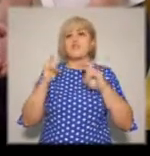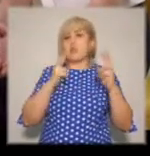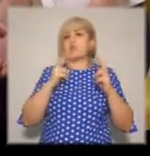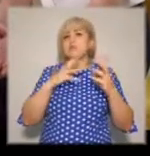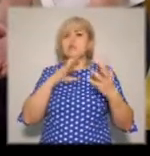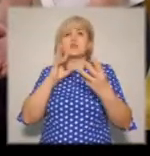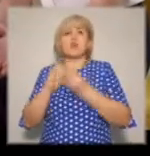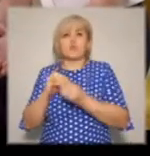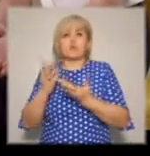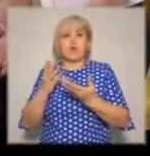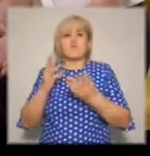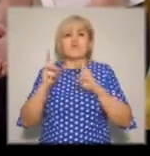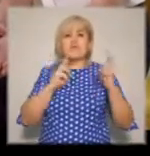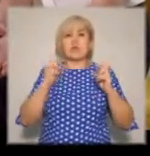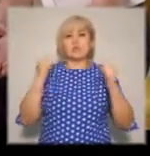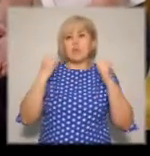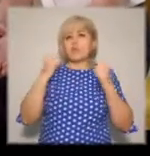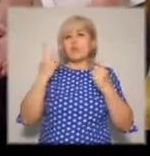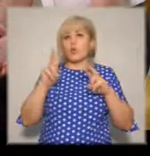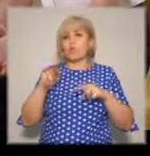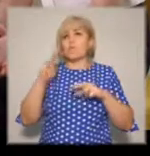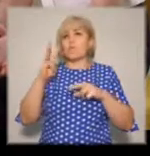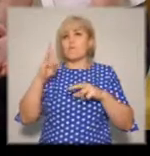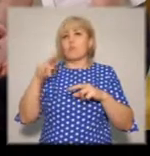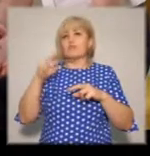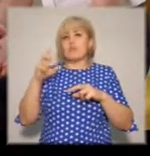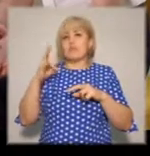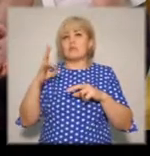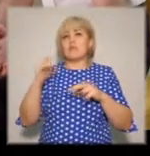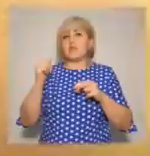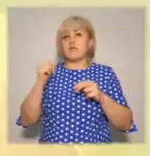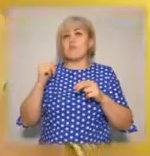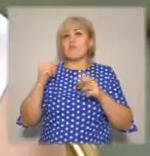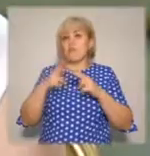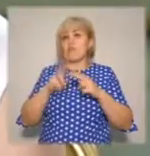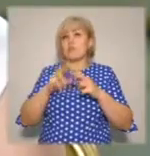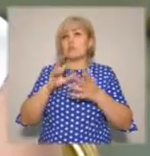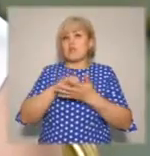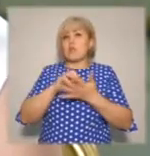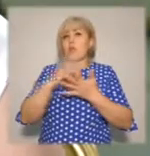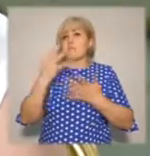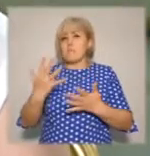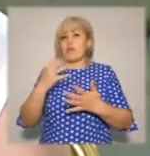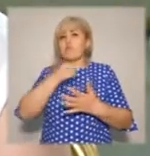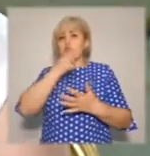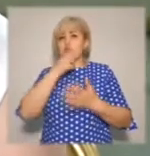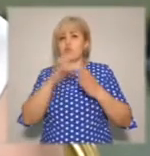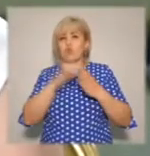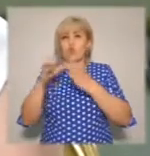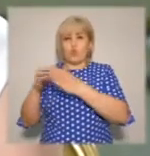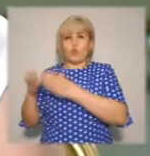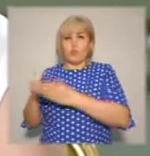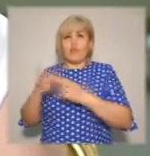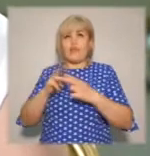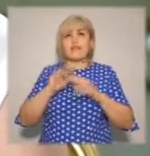массовом спорте, ча-ча-ча, вальс. Они тоже как бы уже к спортивным танцам приобщаются. В танцевально-спортивном клубе «Муденс»